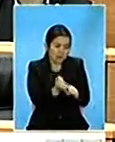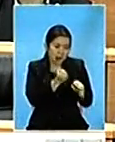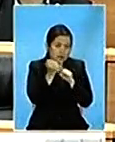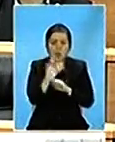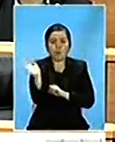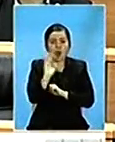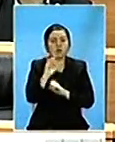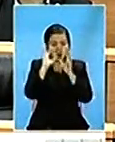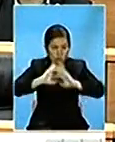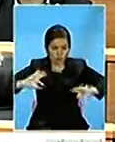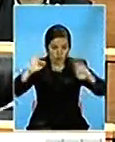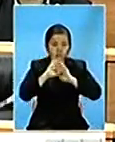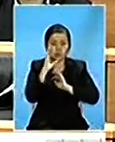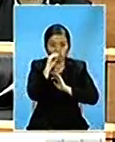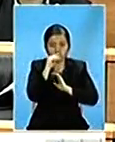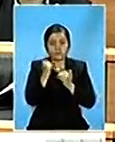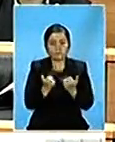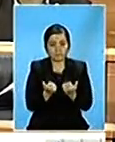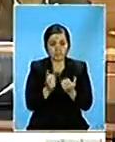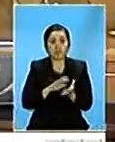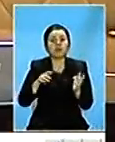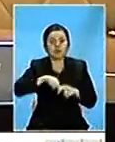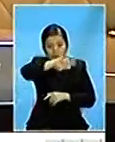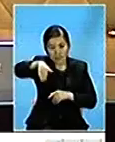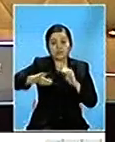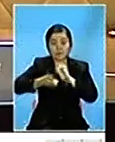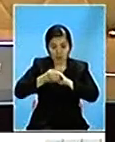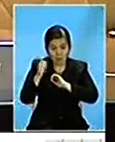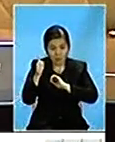หละครับคือประเด็นท่านประธานขอบพระคุณครับ จับมือกันในสภาก่อนนะครับ